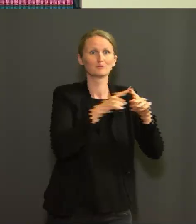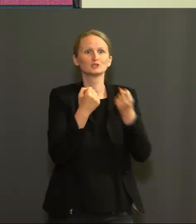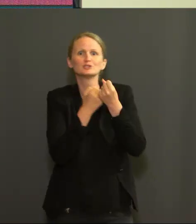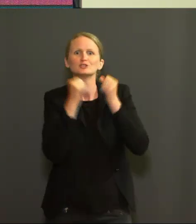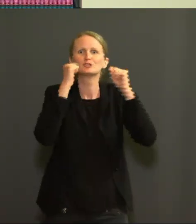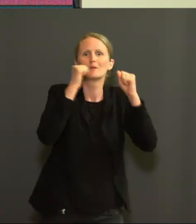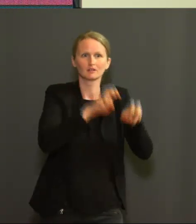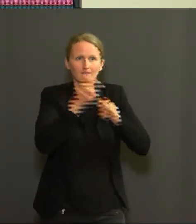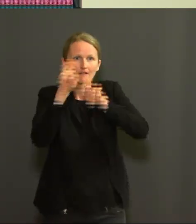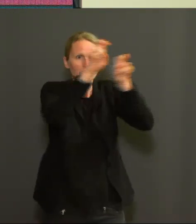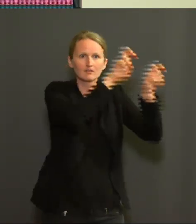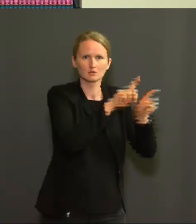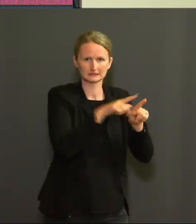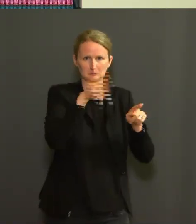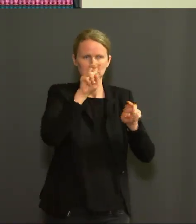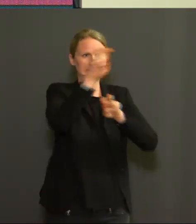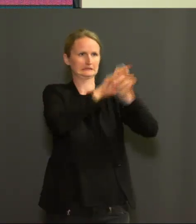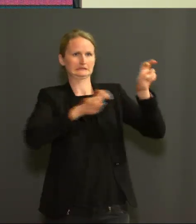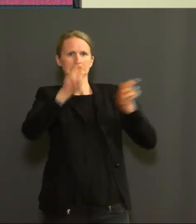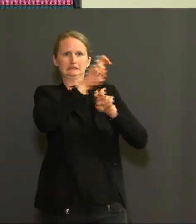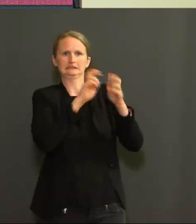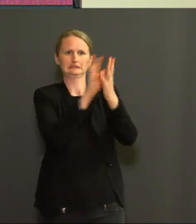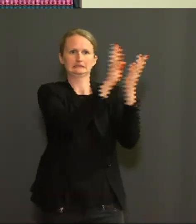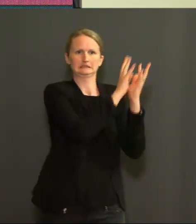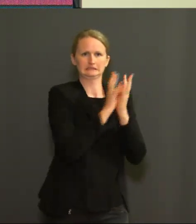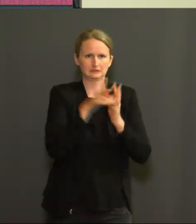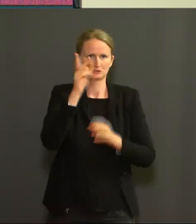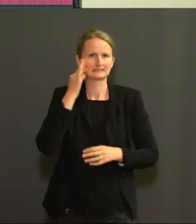risques liés à 2 types d'activités. D'une part, justement, ces